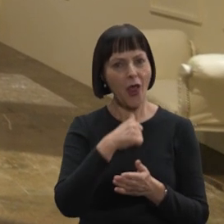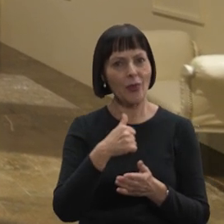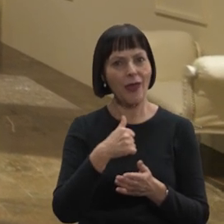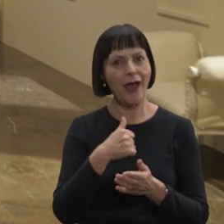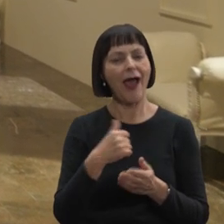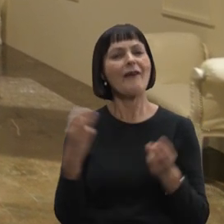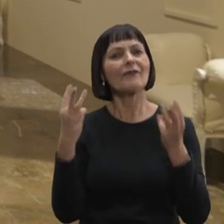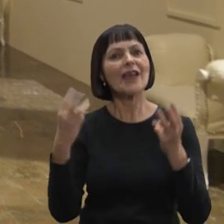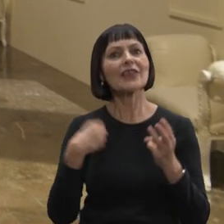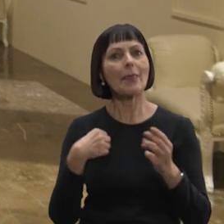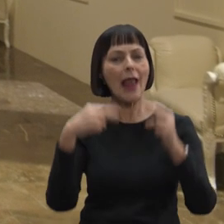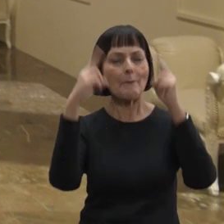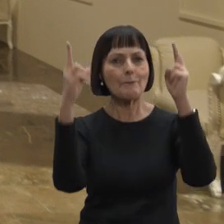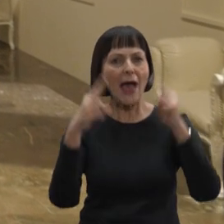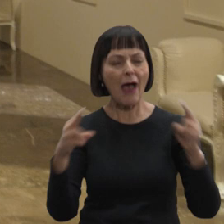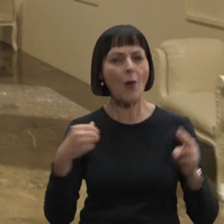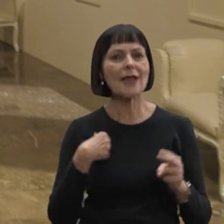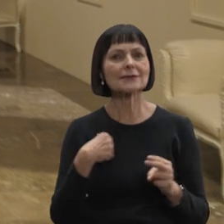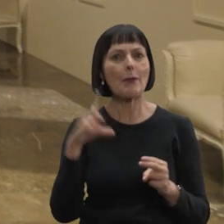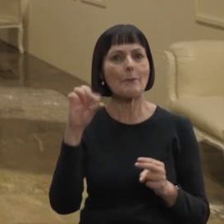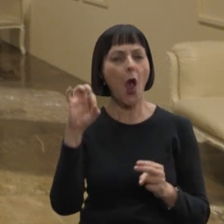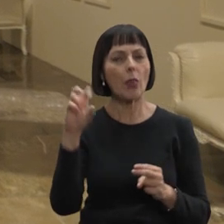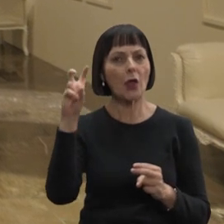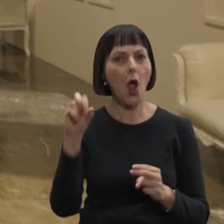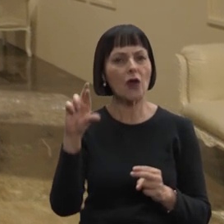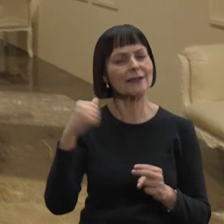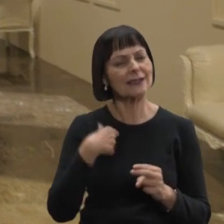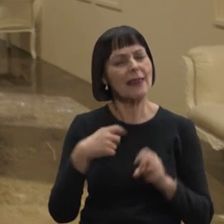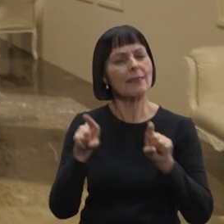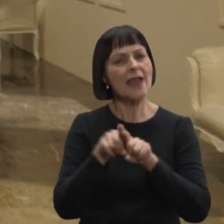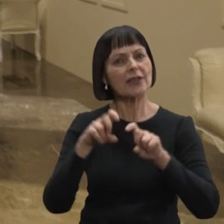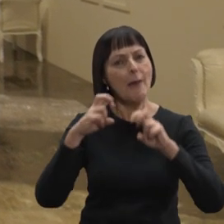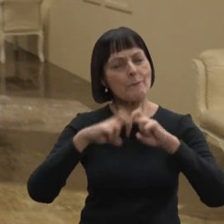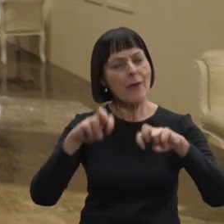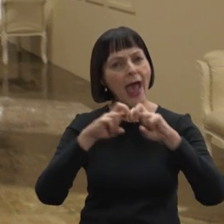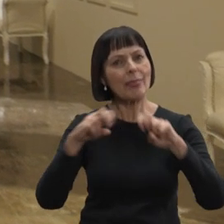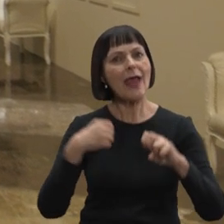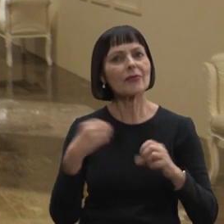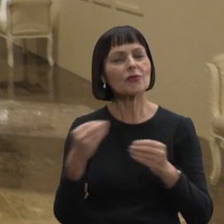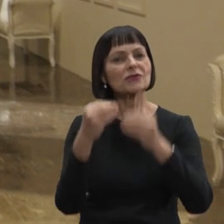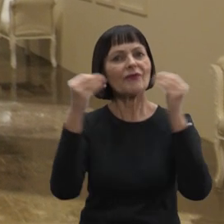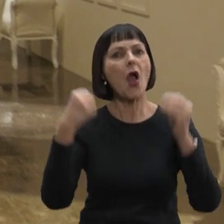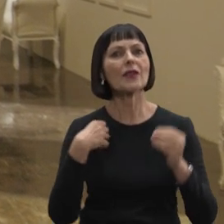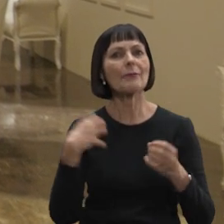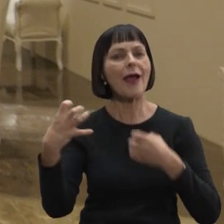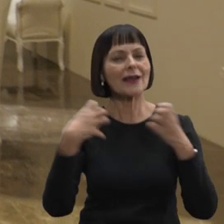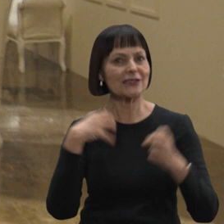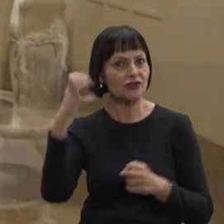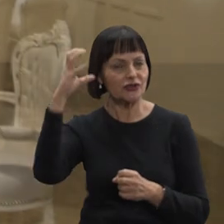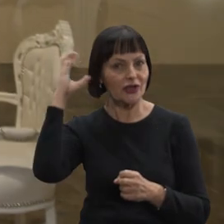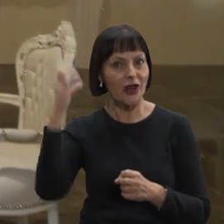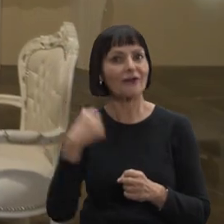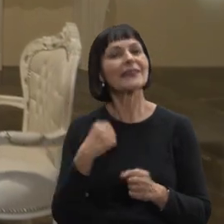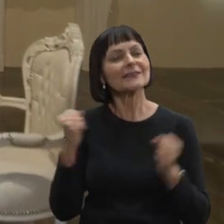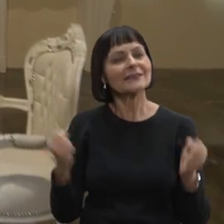dla i Pałacu Podhoreckiego, i w ogóle dla badań nad twórczością Szymona Czechowicza, to wnętrze staraliśmy